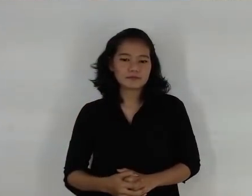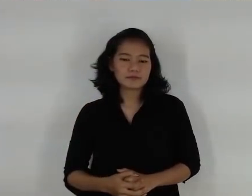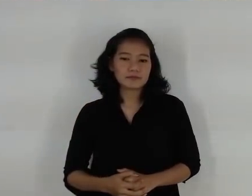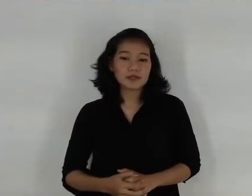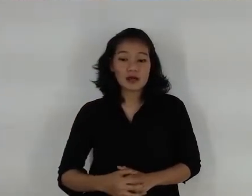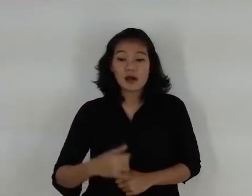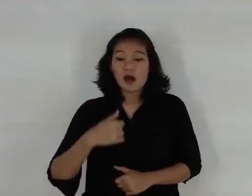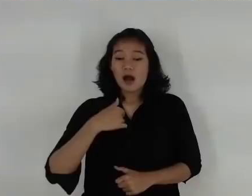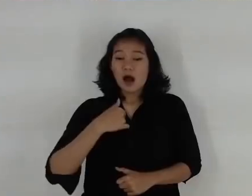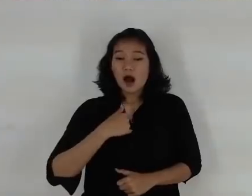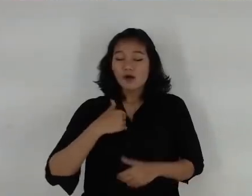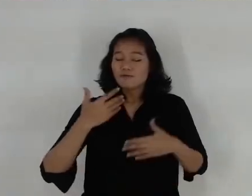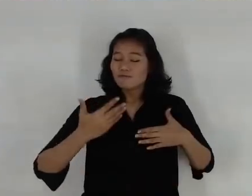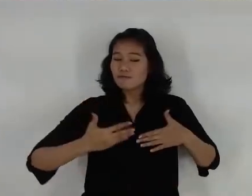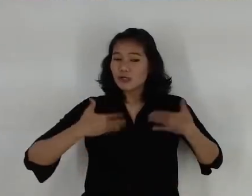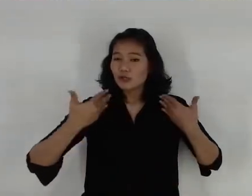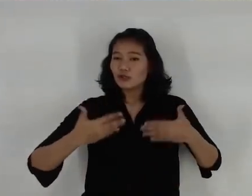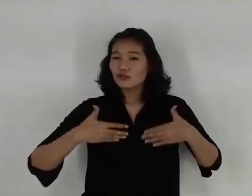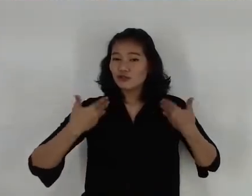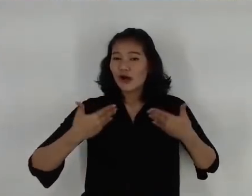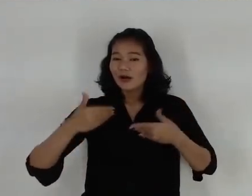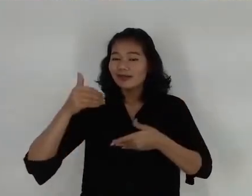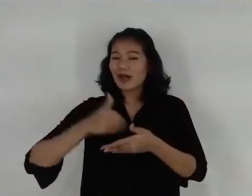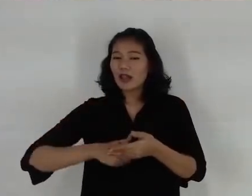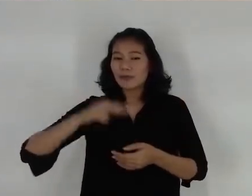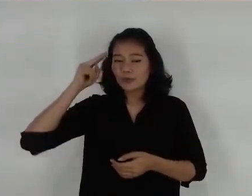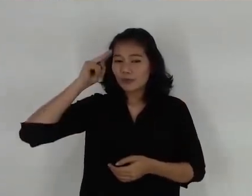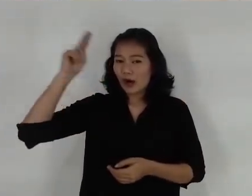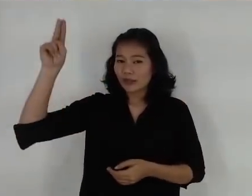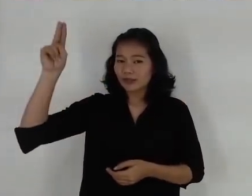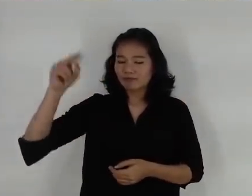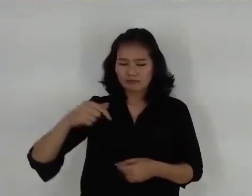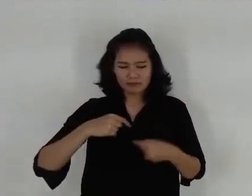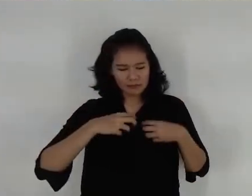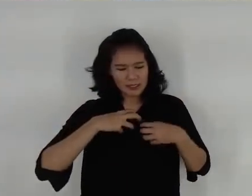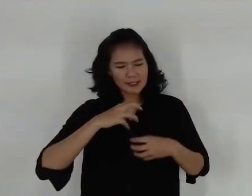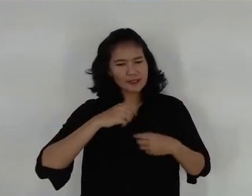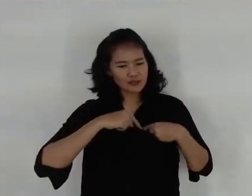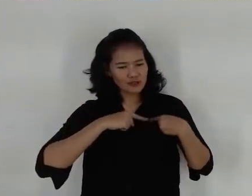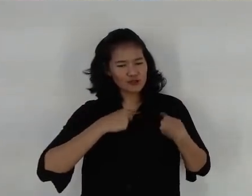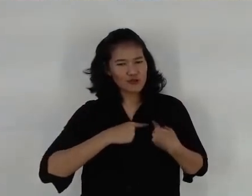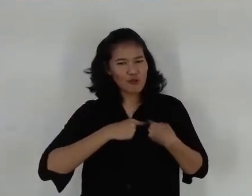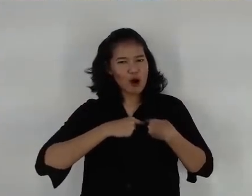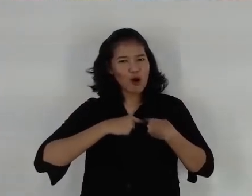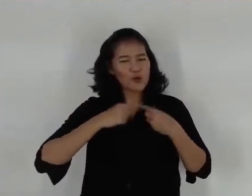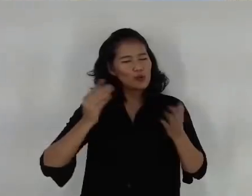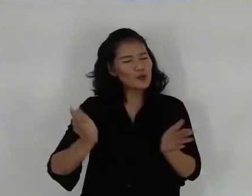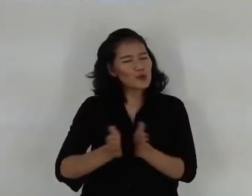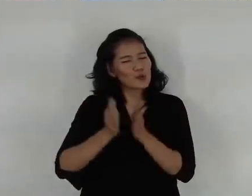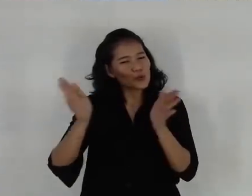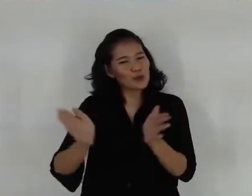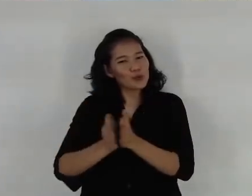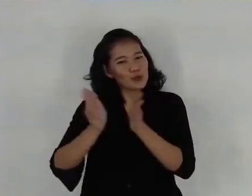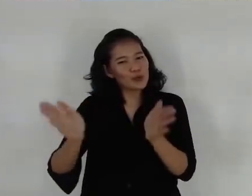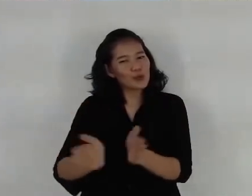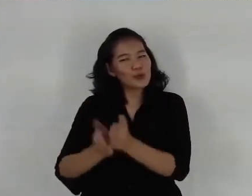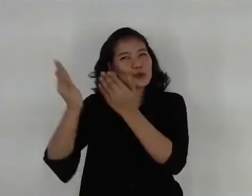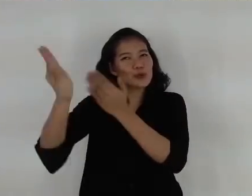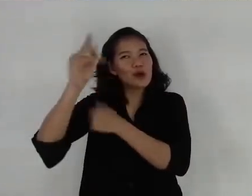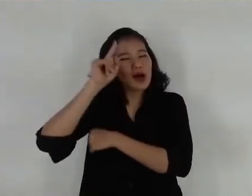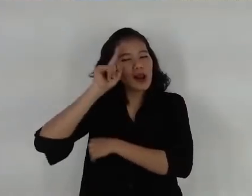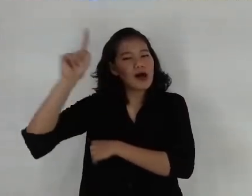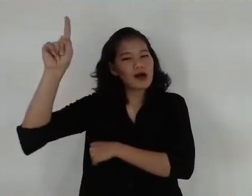aku bersukacita di dalam Tuhan jiwaku bersorak-sorai di dalam Allahku